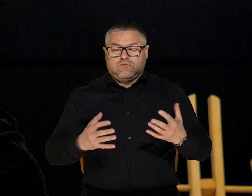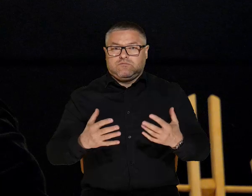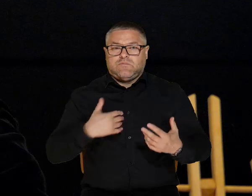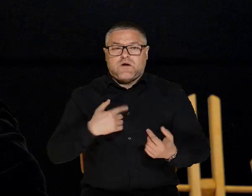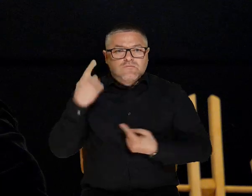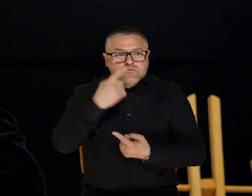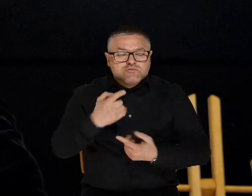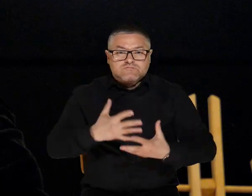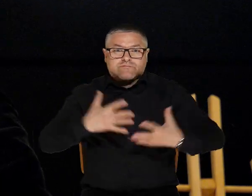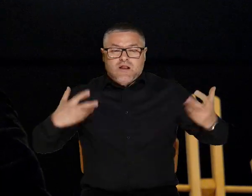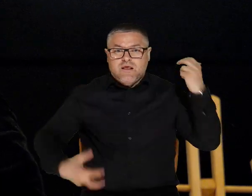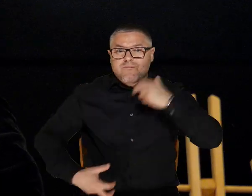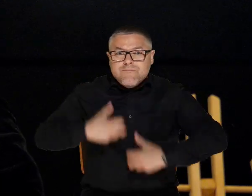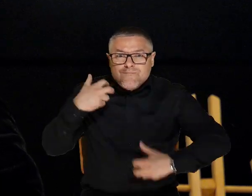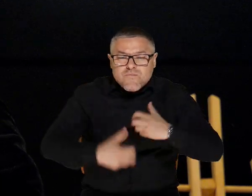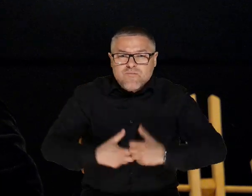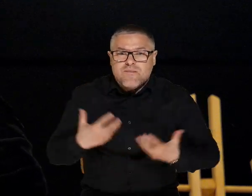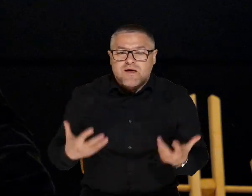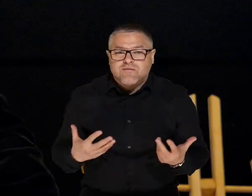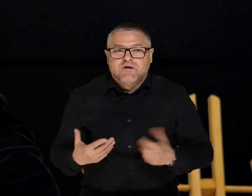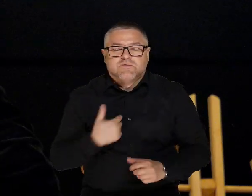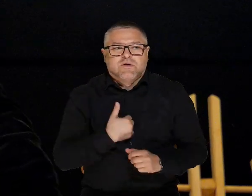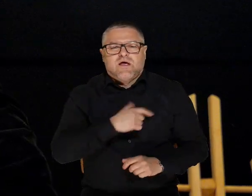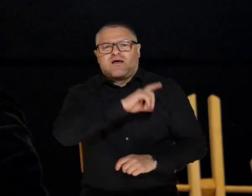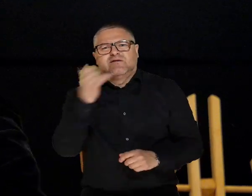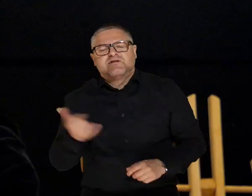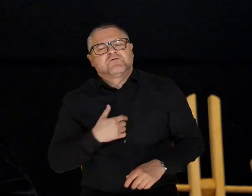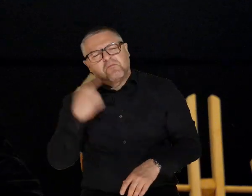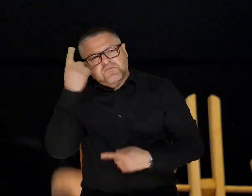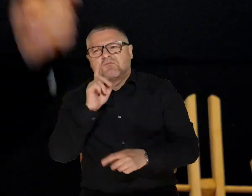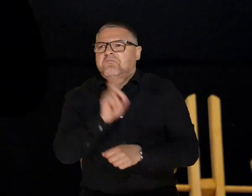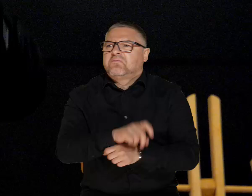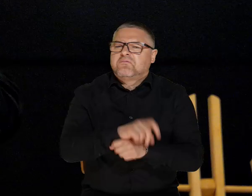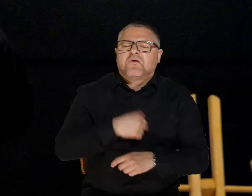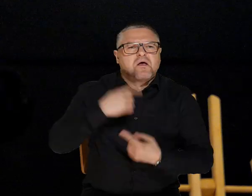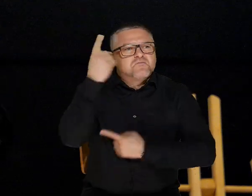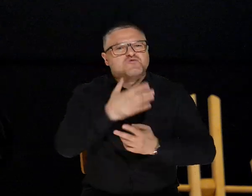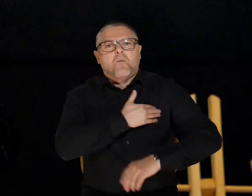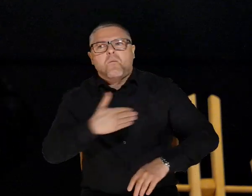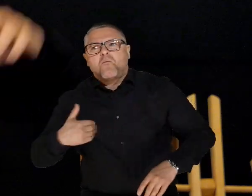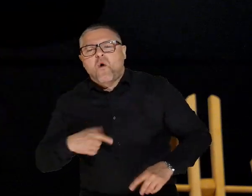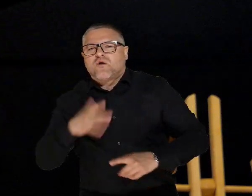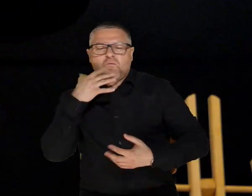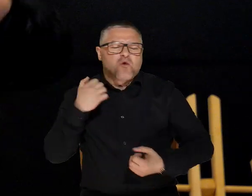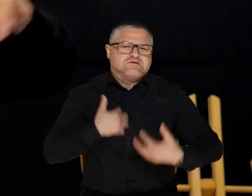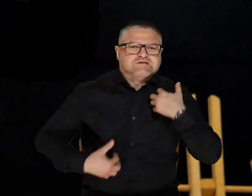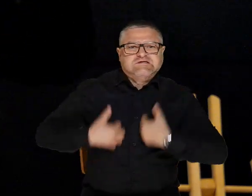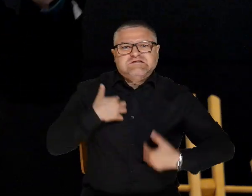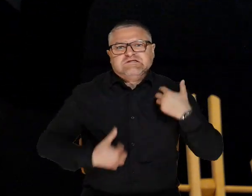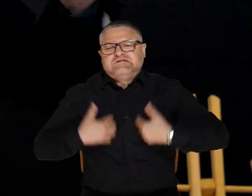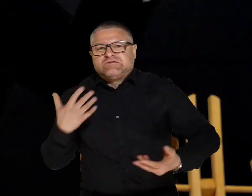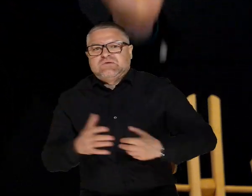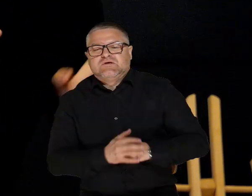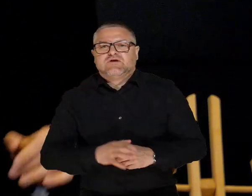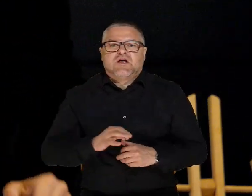znaczy, że to i ten problem, ja go banalizowałem zawsze, bo zawsze myślałem, że jak Polacy się wściekają, prawda, że nie wiem, Barack